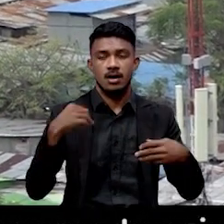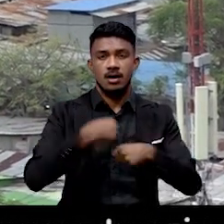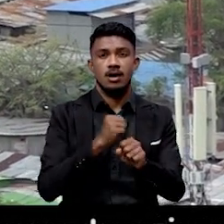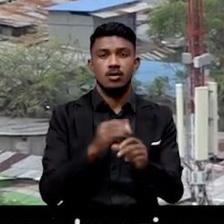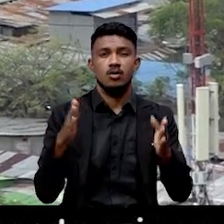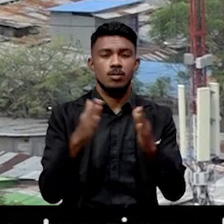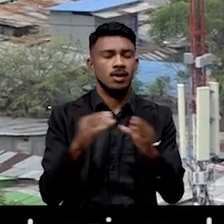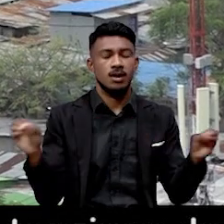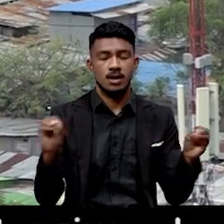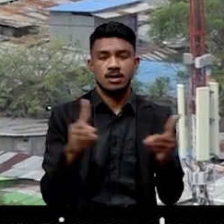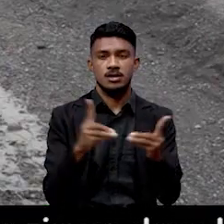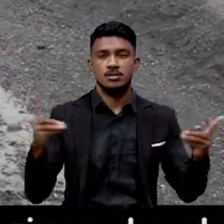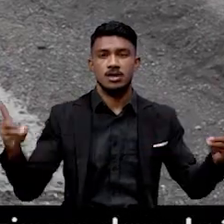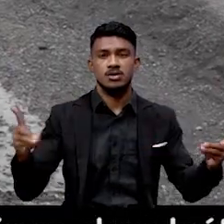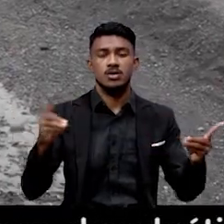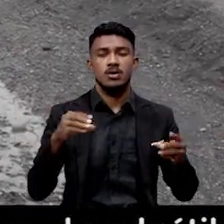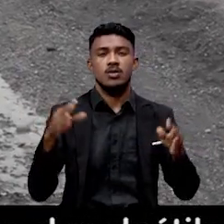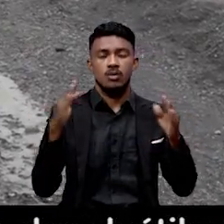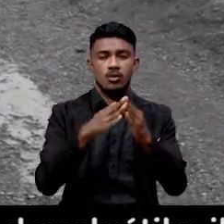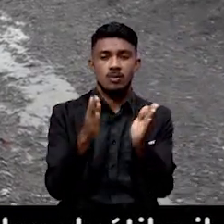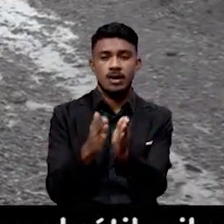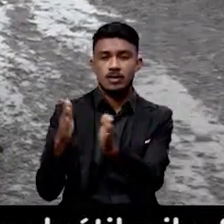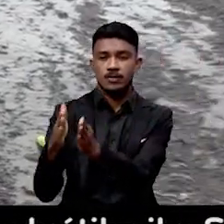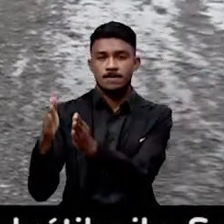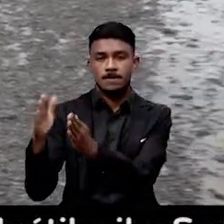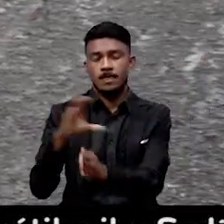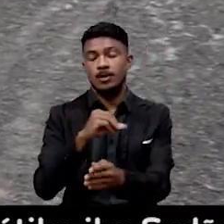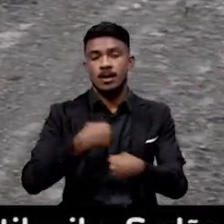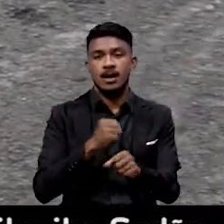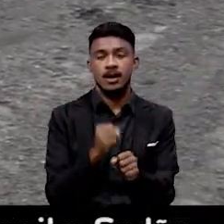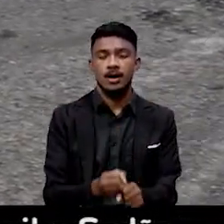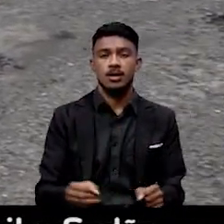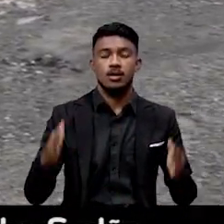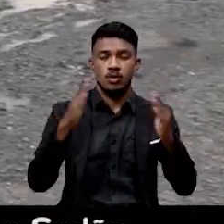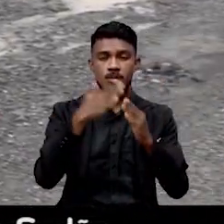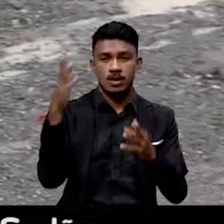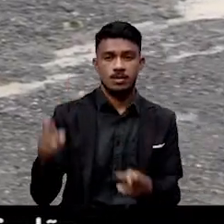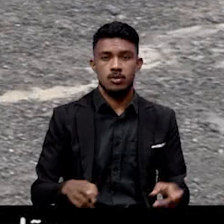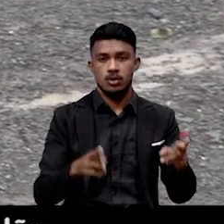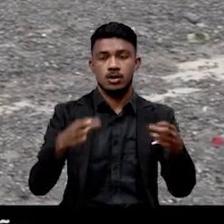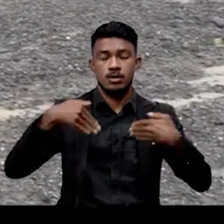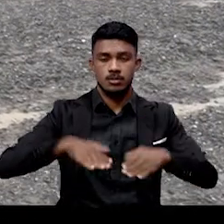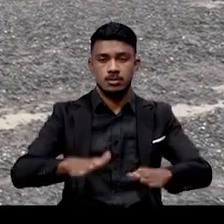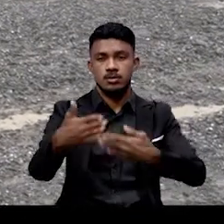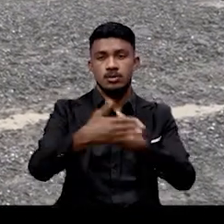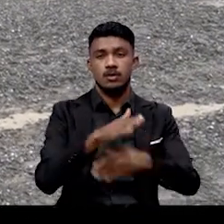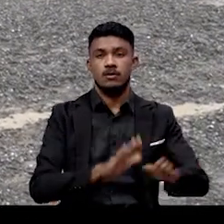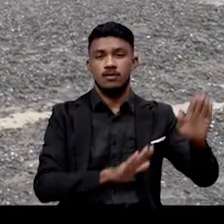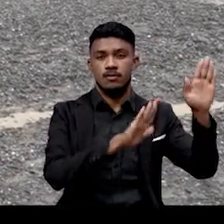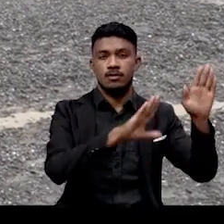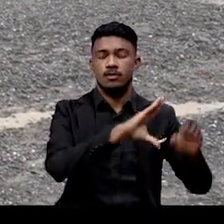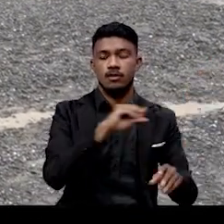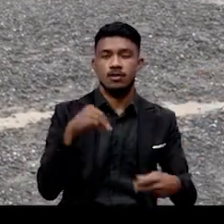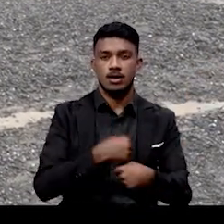espasu hanesang uma tutan malu, balung halo uma iha motalarang, tasi ibung, foho leteng, no balung mos halo